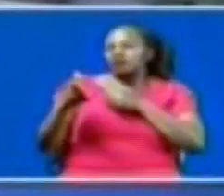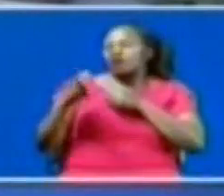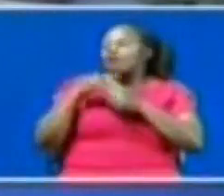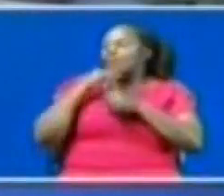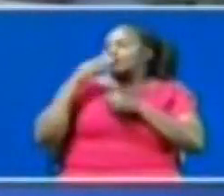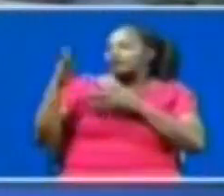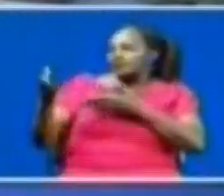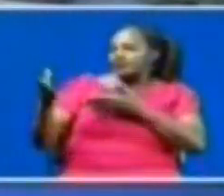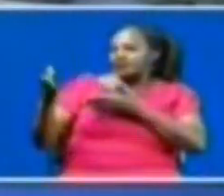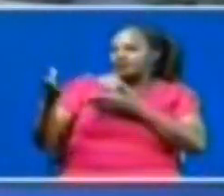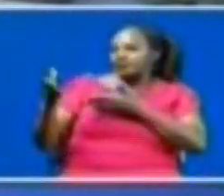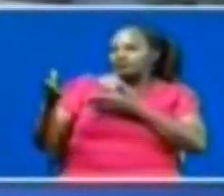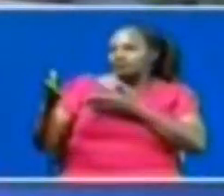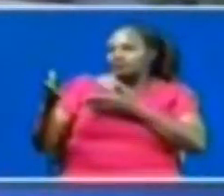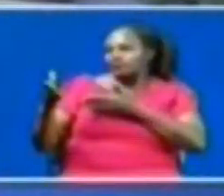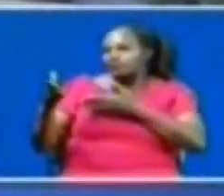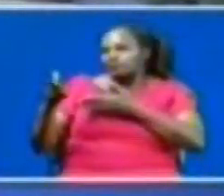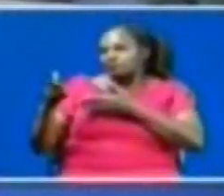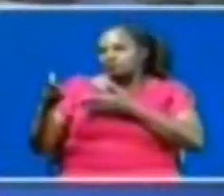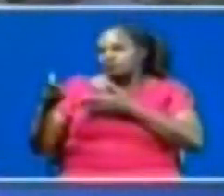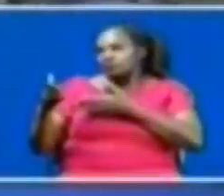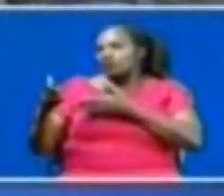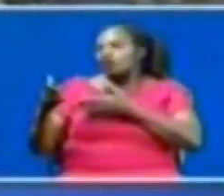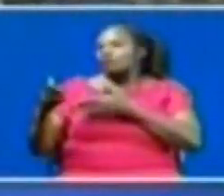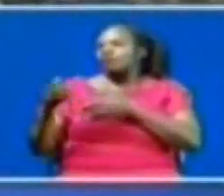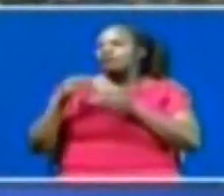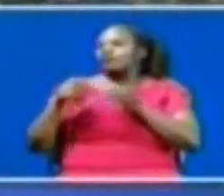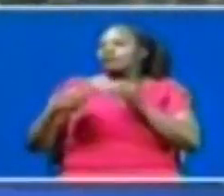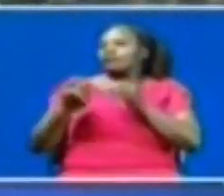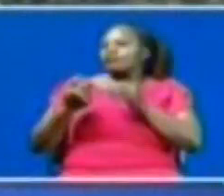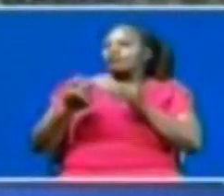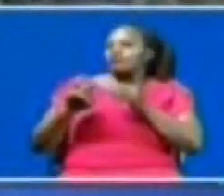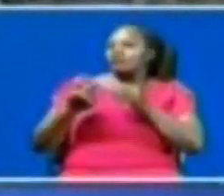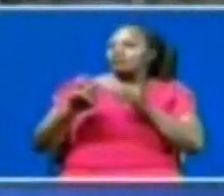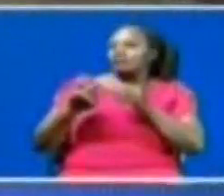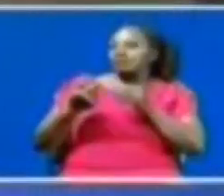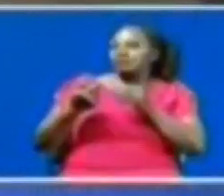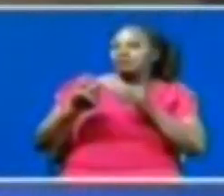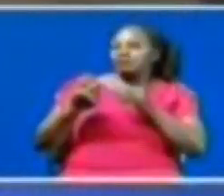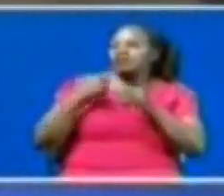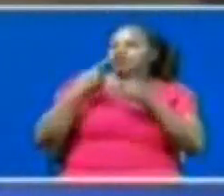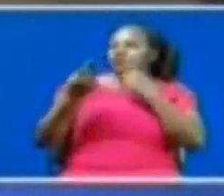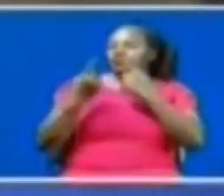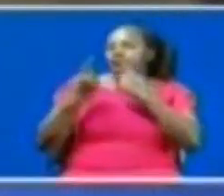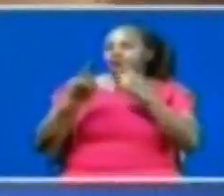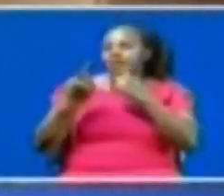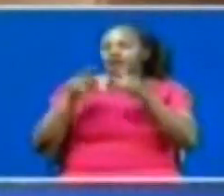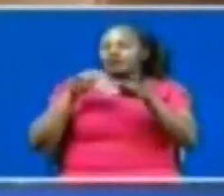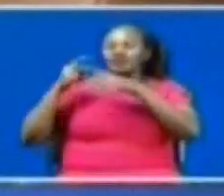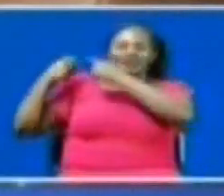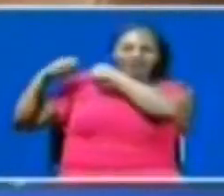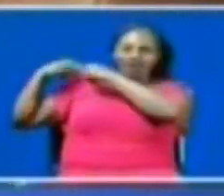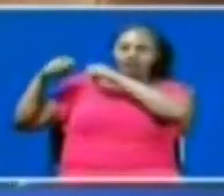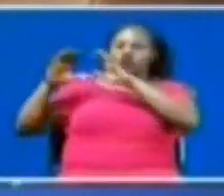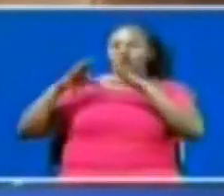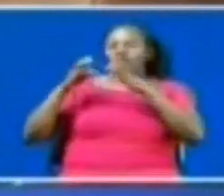David Eseli Simiru. Hata wetu si spokesman wa Ford Kenya. Walizungumza katika hafla ya